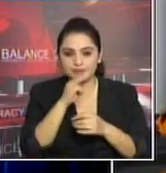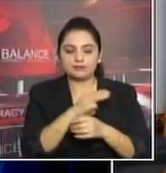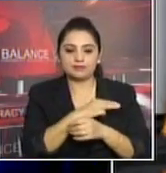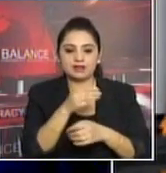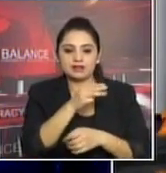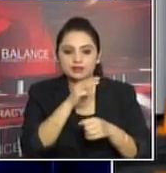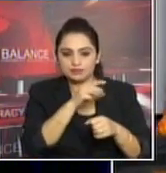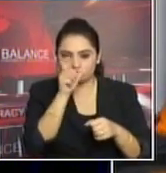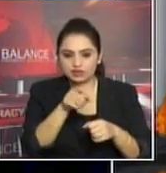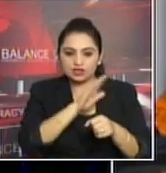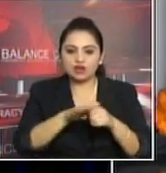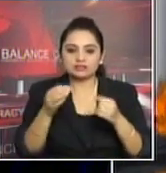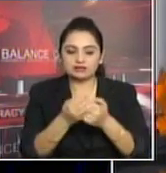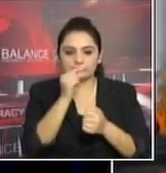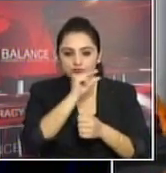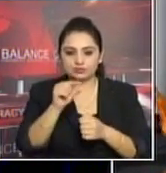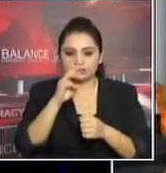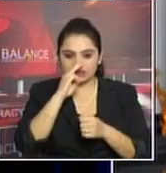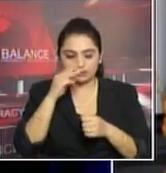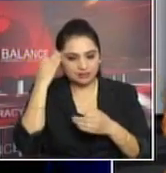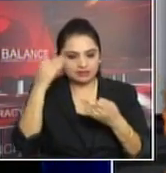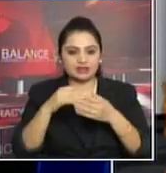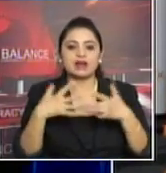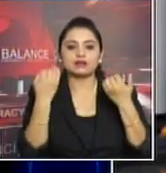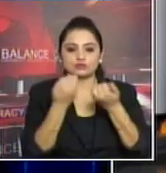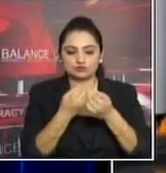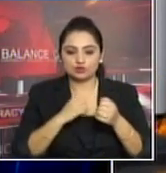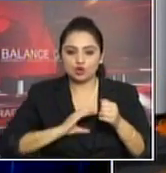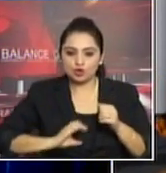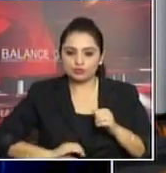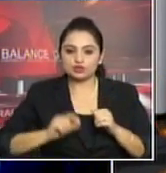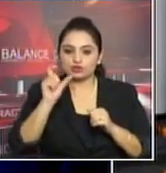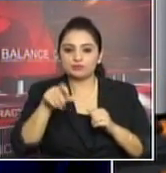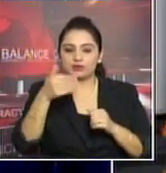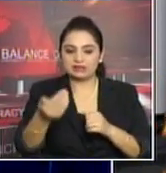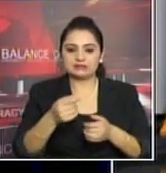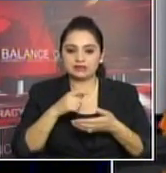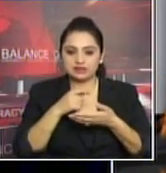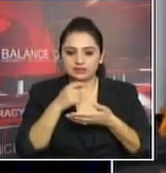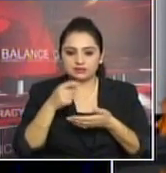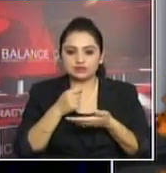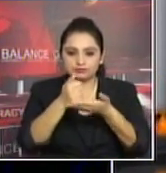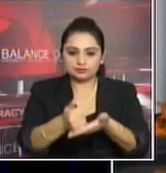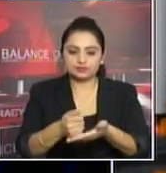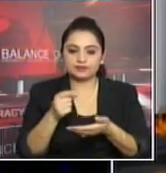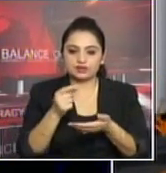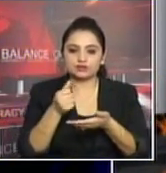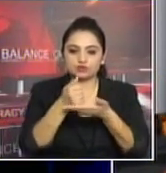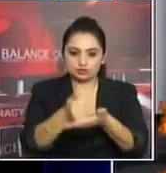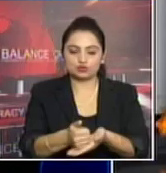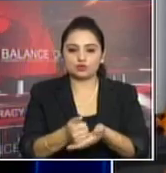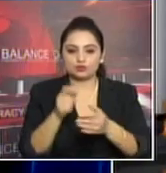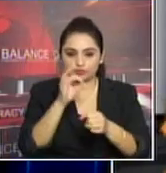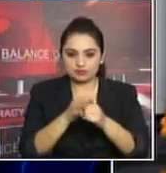ल्याउन सरकारको ध्यान आकर्षण गराउनुभयो। उहाँले पीडितलाई राहतको व्यवस्था गरी दोषीलाई कारवाही गर्न माग गर्नुभयो। गत भदौ 7